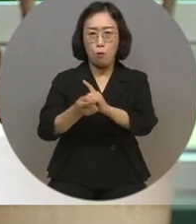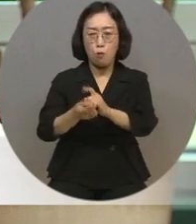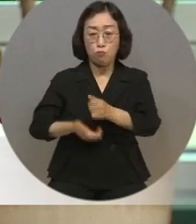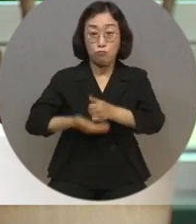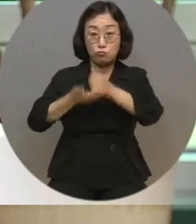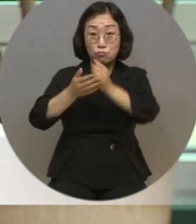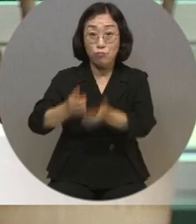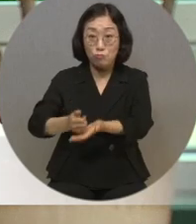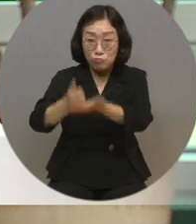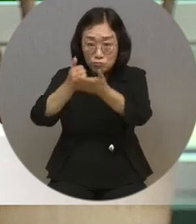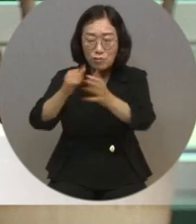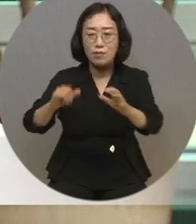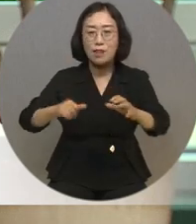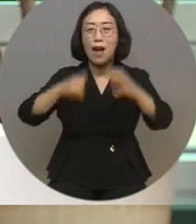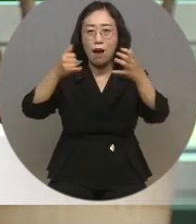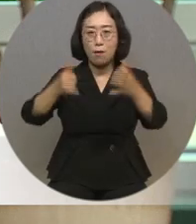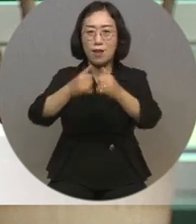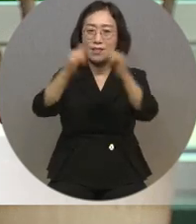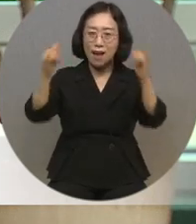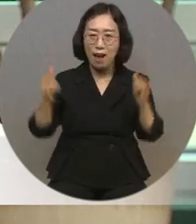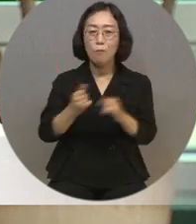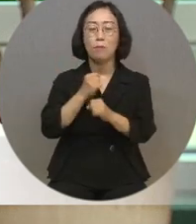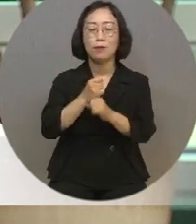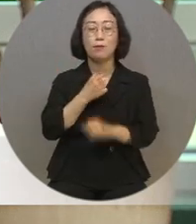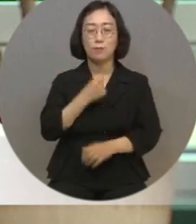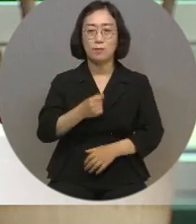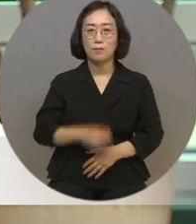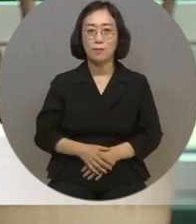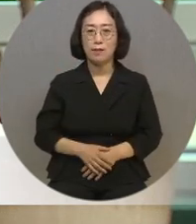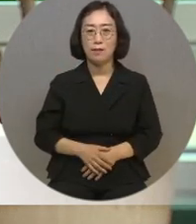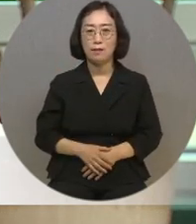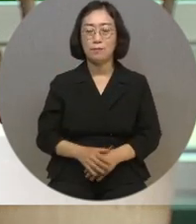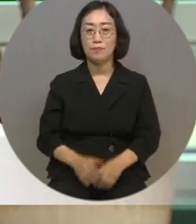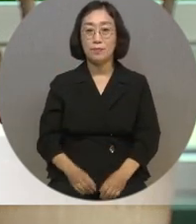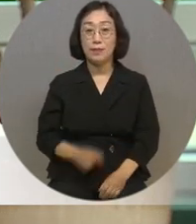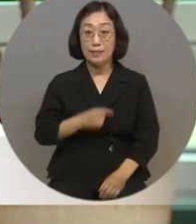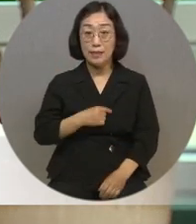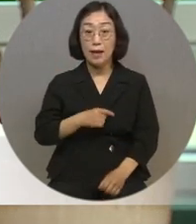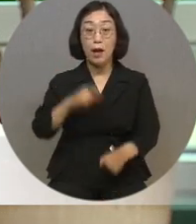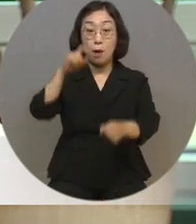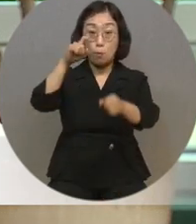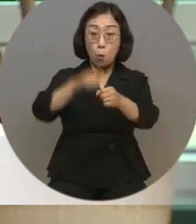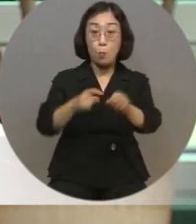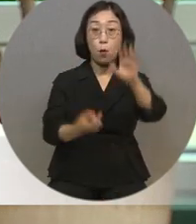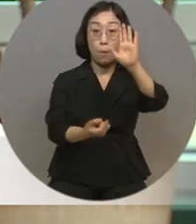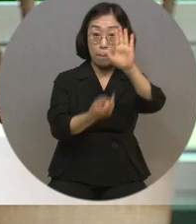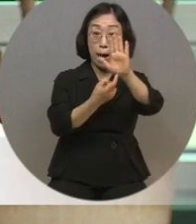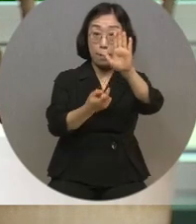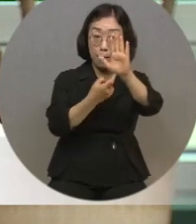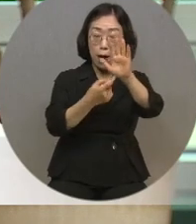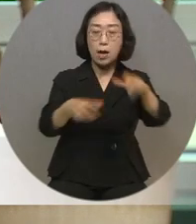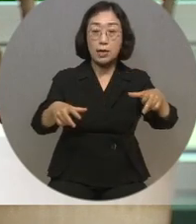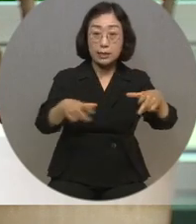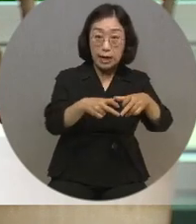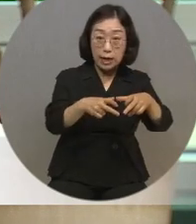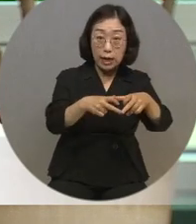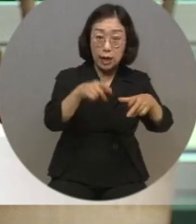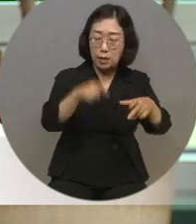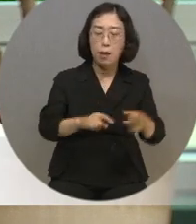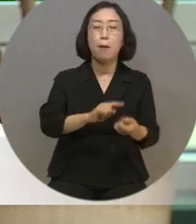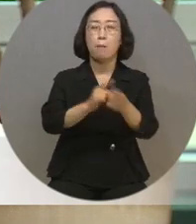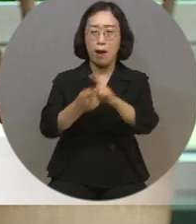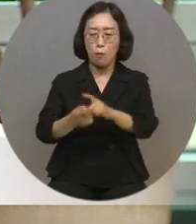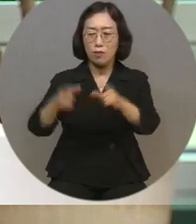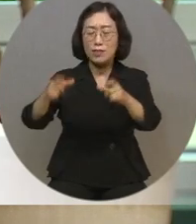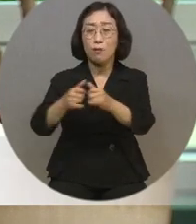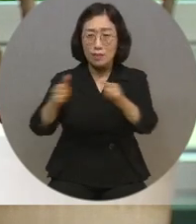사회를 만드는 게 궁극적인 목표예요. 그래서 제가 이렇게 쭉 슬로건으로 냈던 것이 장애인이 시민으로 이동하는